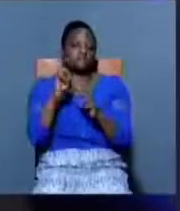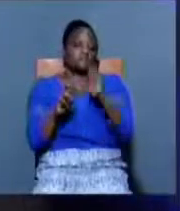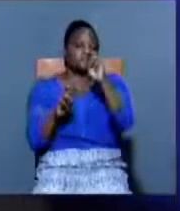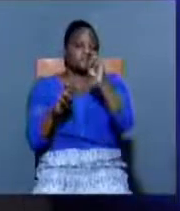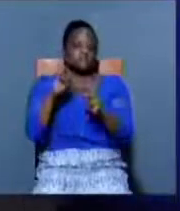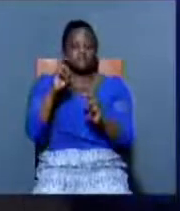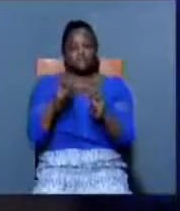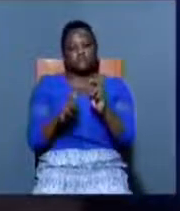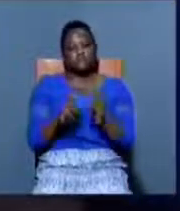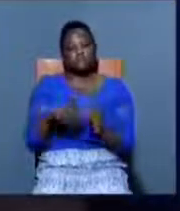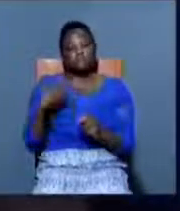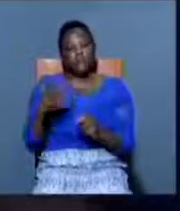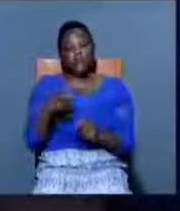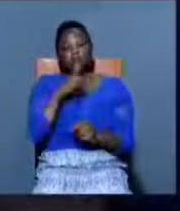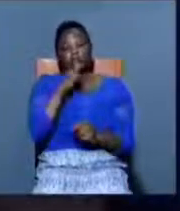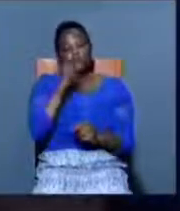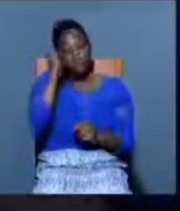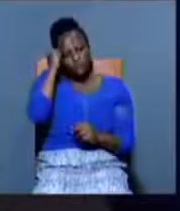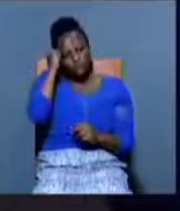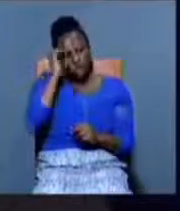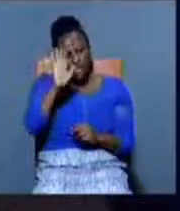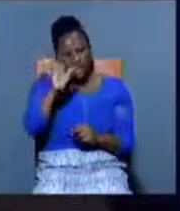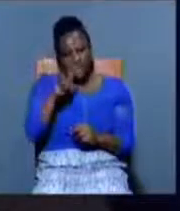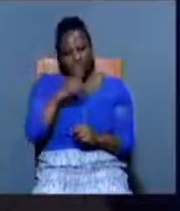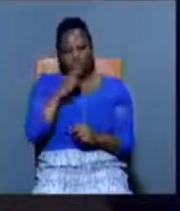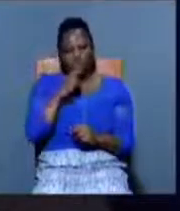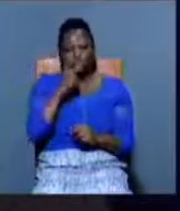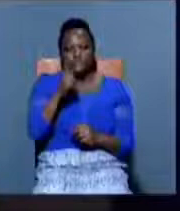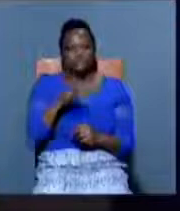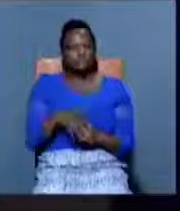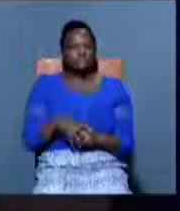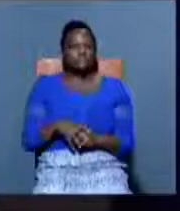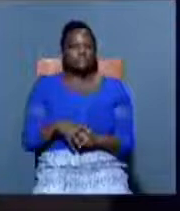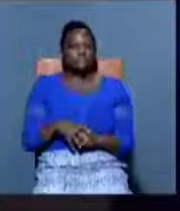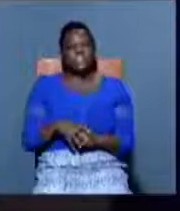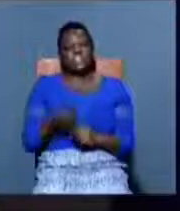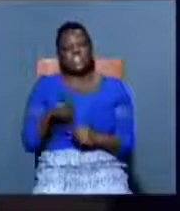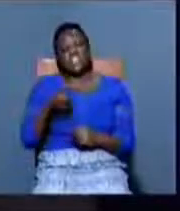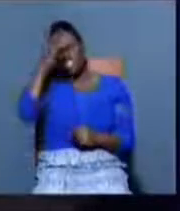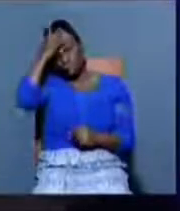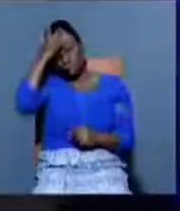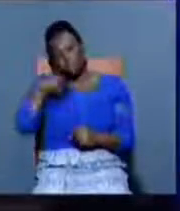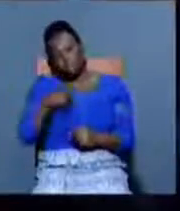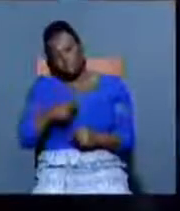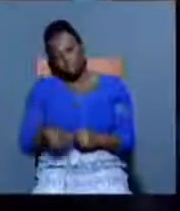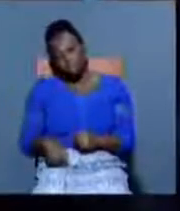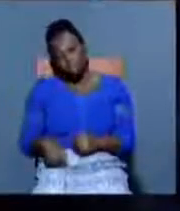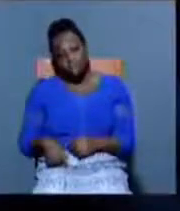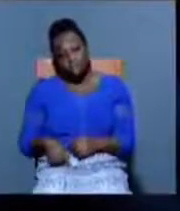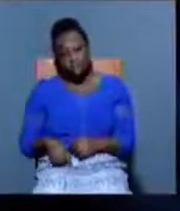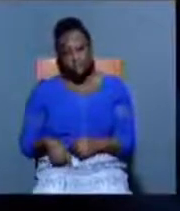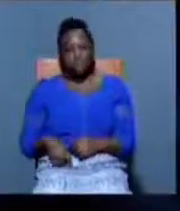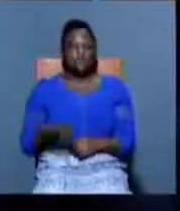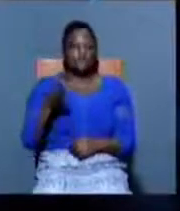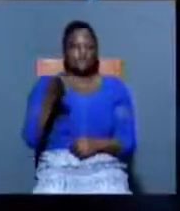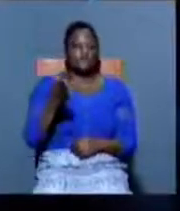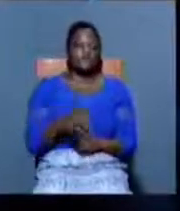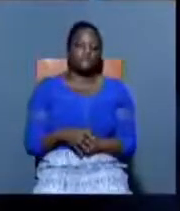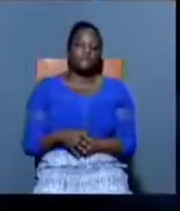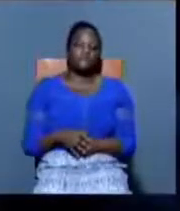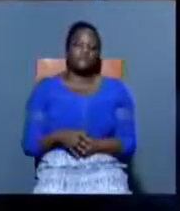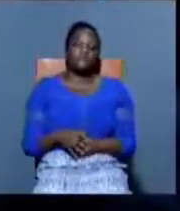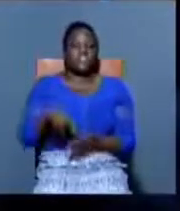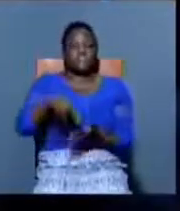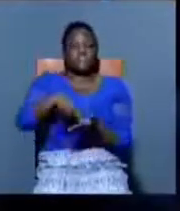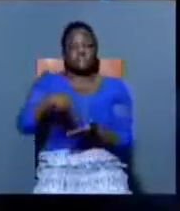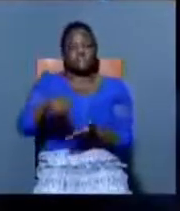mwanaume. Utasikia anamwambia mkeo hivi, haya kichwa cha familia nani? Mama anamjibu wewe. Anayesimamia hapa nyumbani